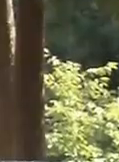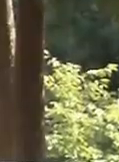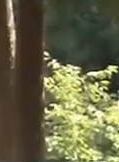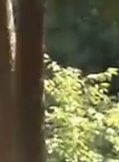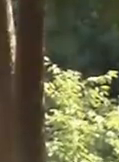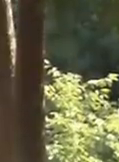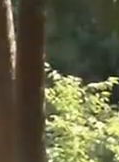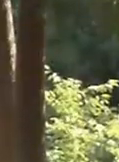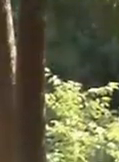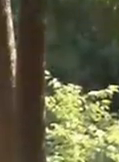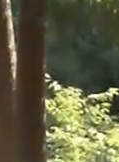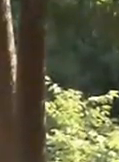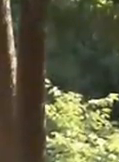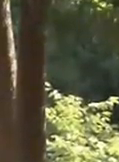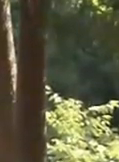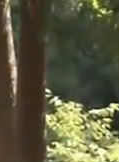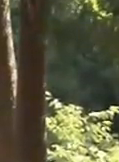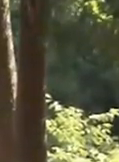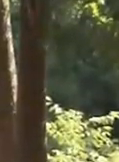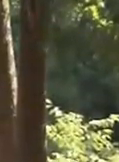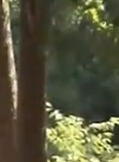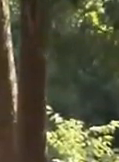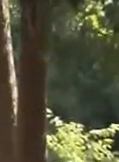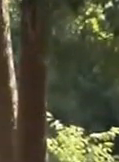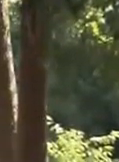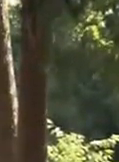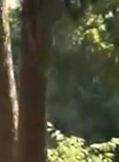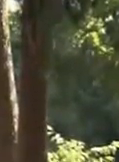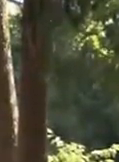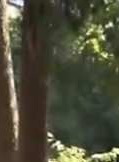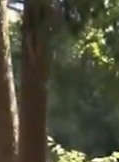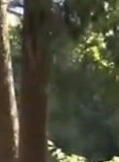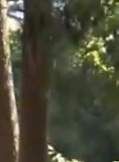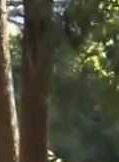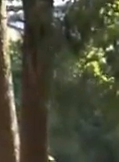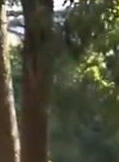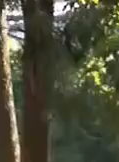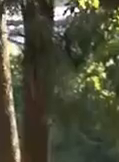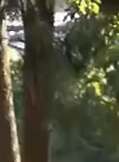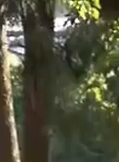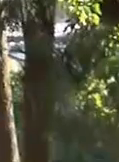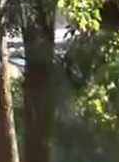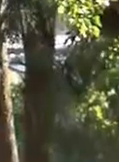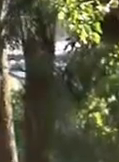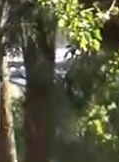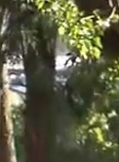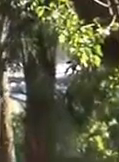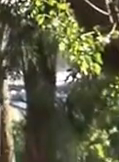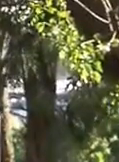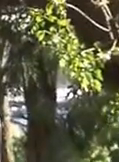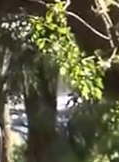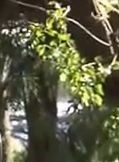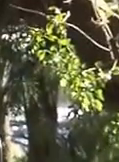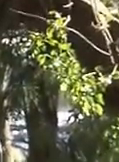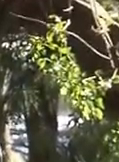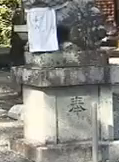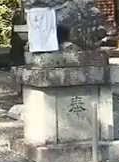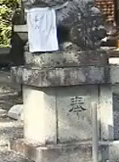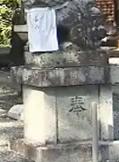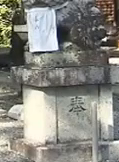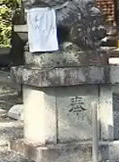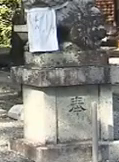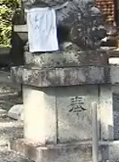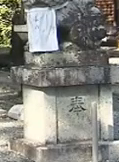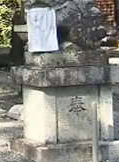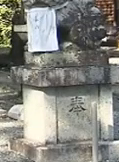1573年、荒木村重が芥川城を攻め落とし、その功績によって織田信長から